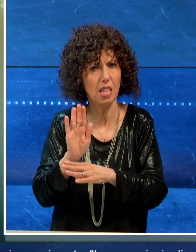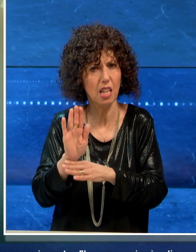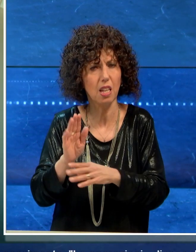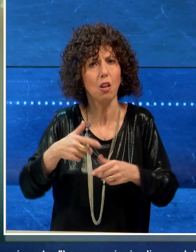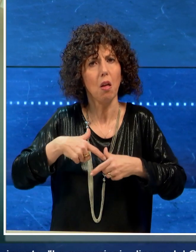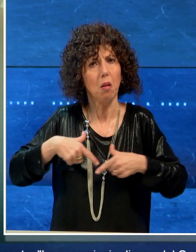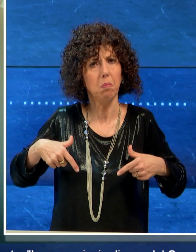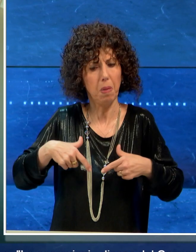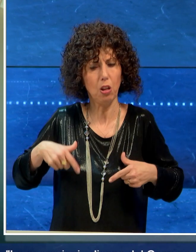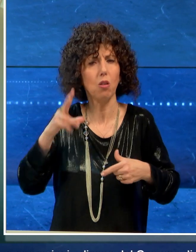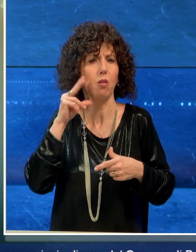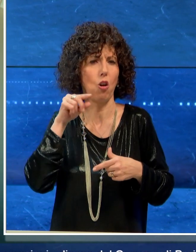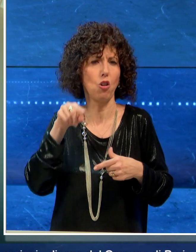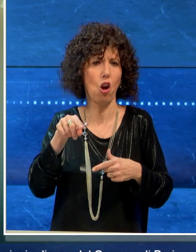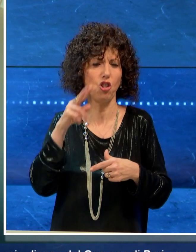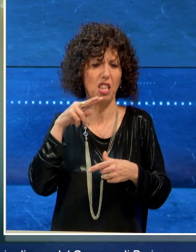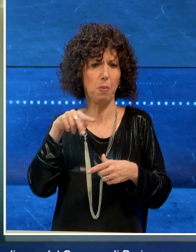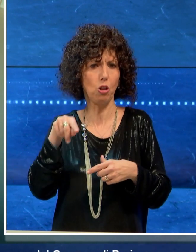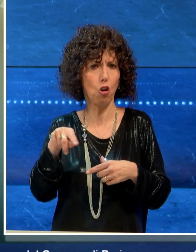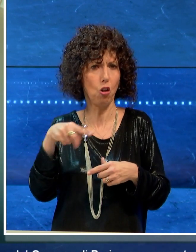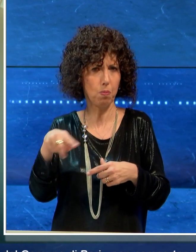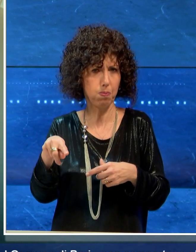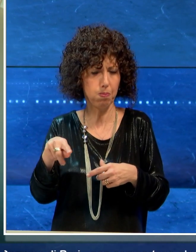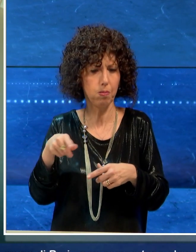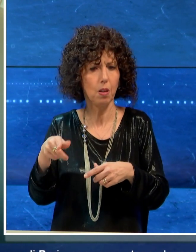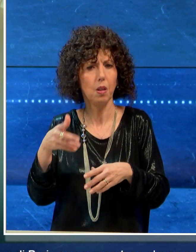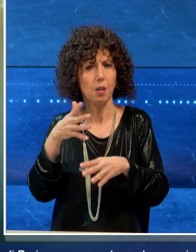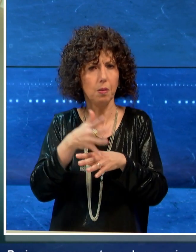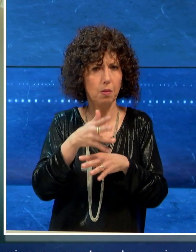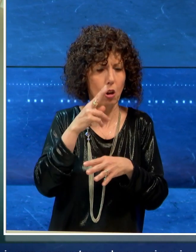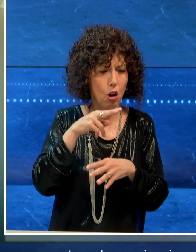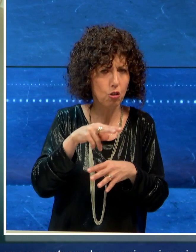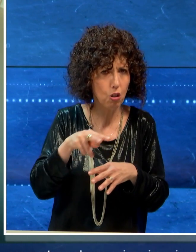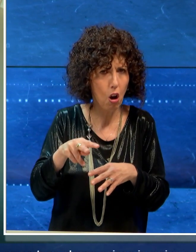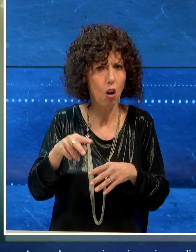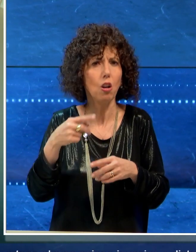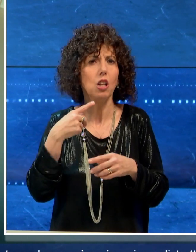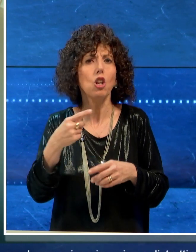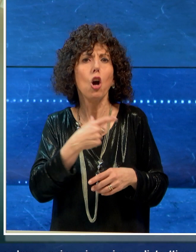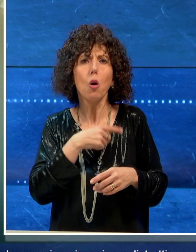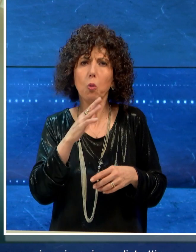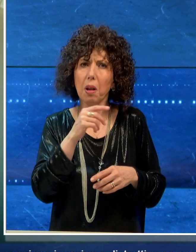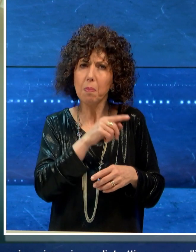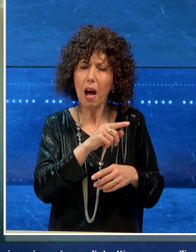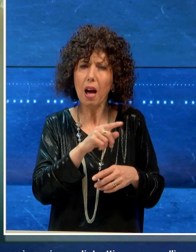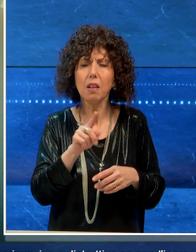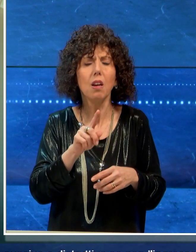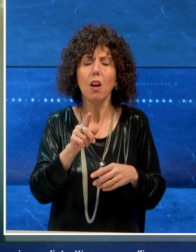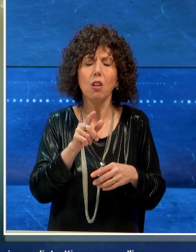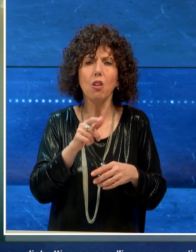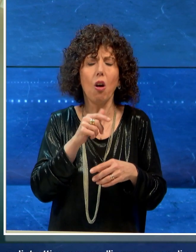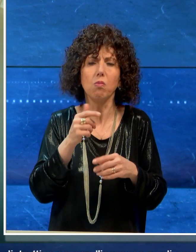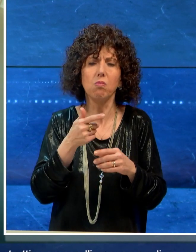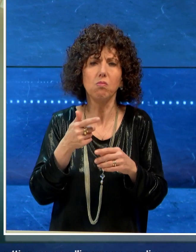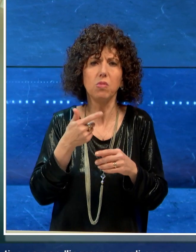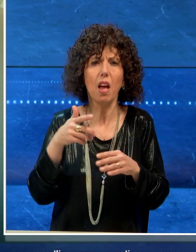pettorina di riconoscimento le operazioni dicono dal Comune di Bari non comportano